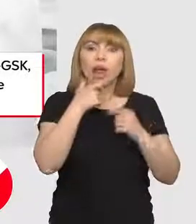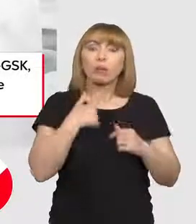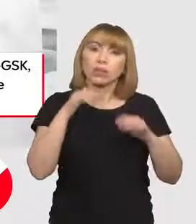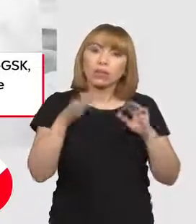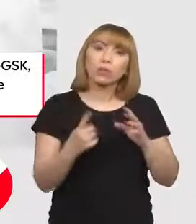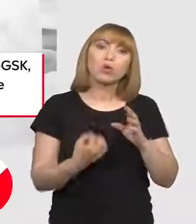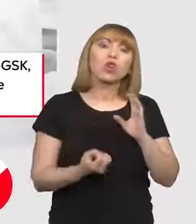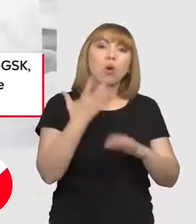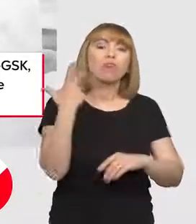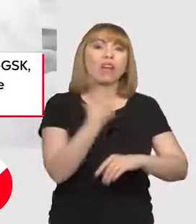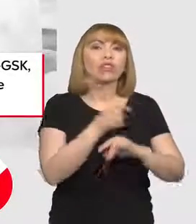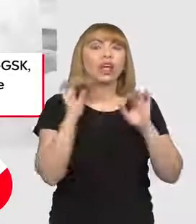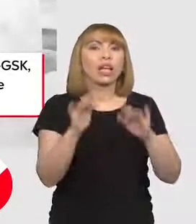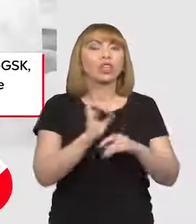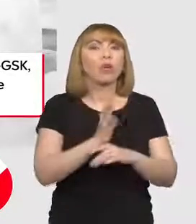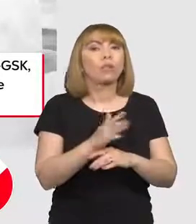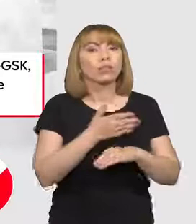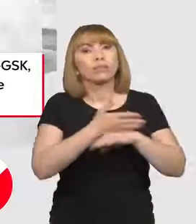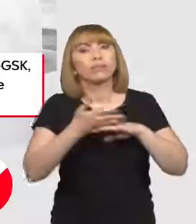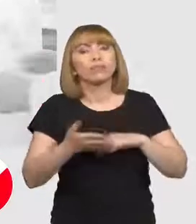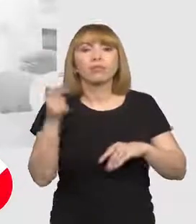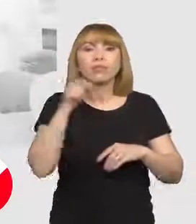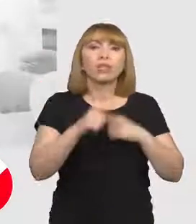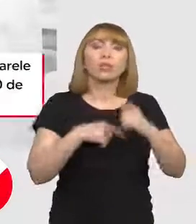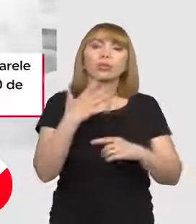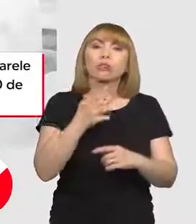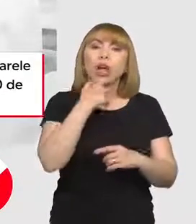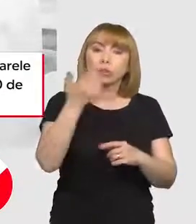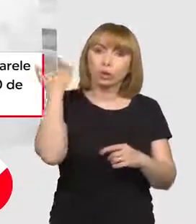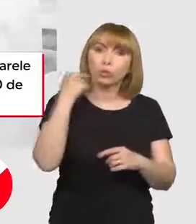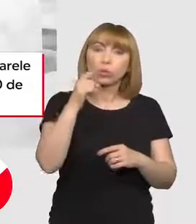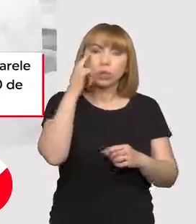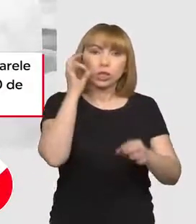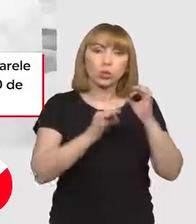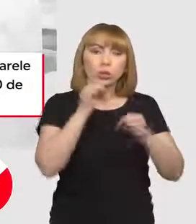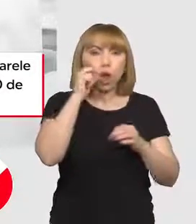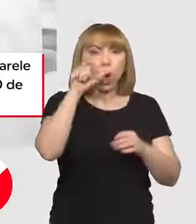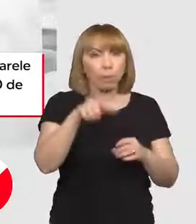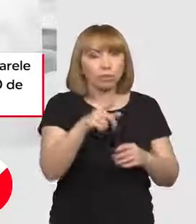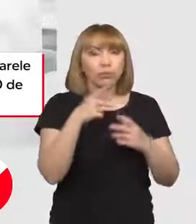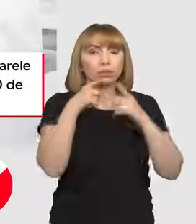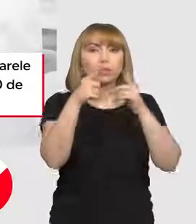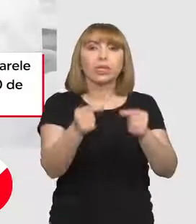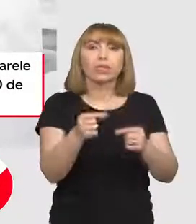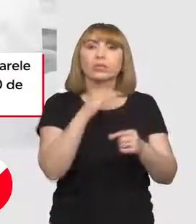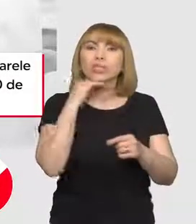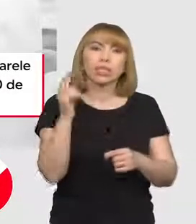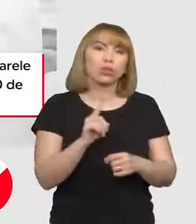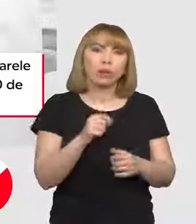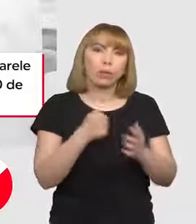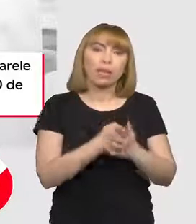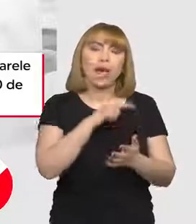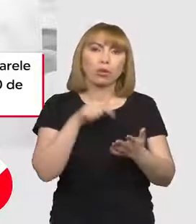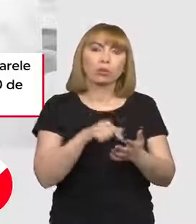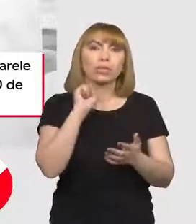avem un nou vaccin anti kovats întârzierea vine după ce anul trecut un studiu pe om a condus la un răspuns imunitar in recent până acum